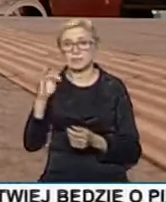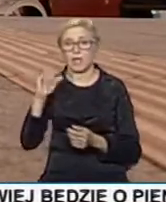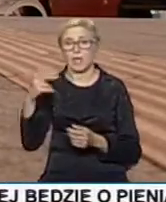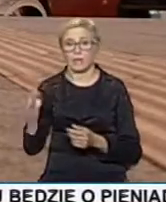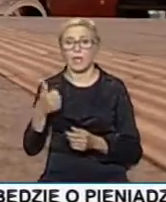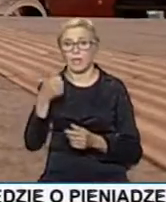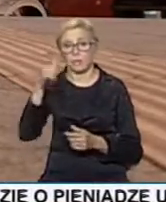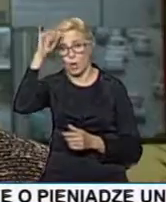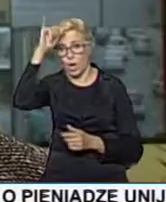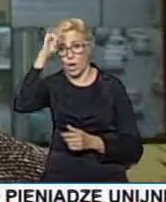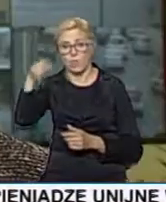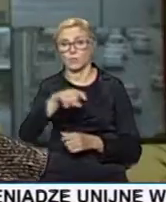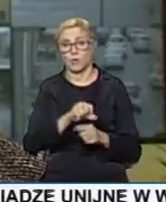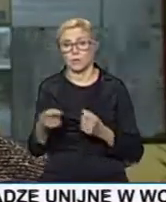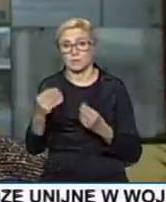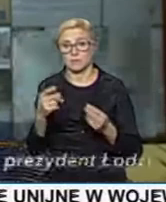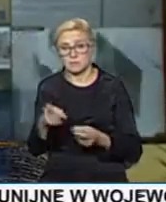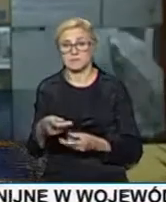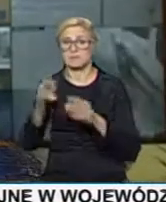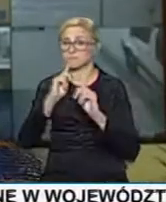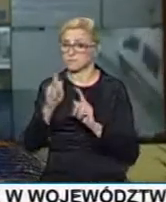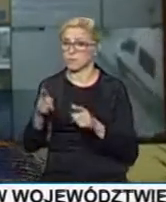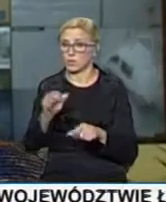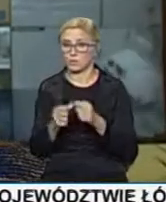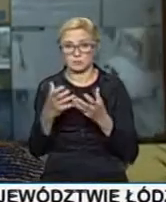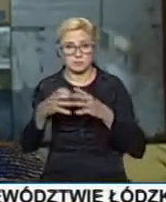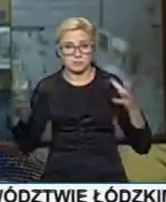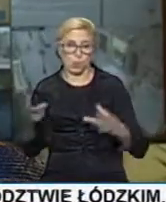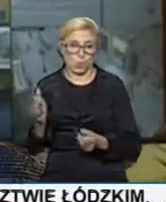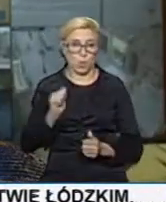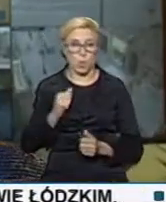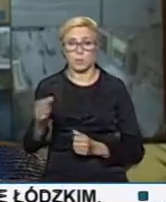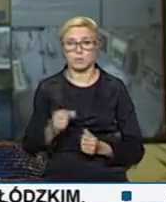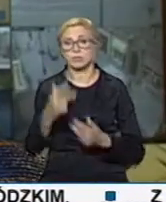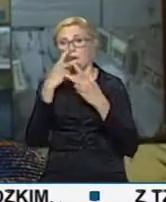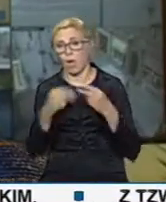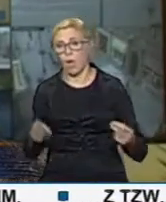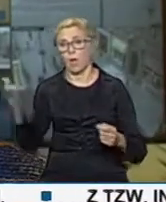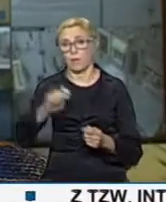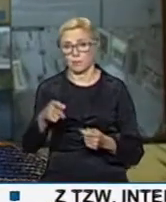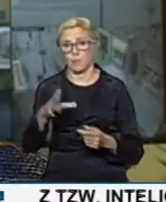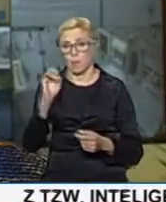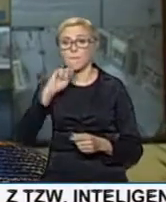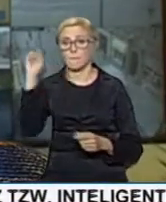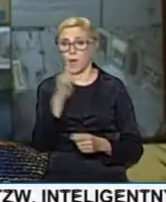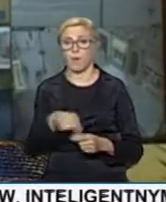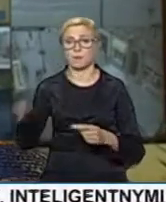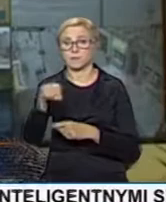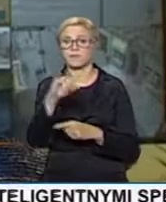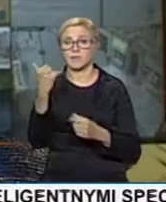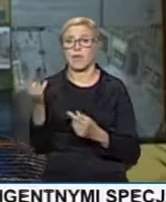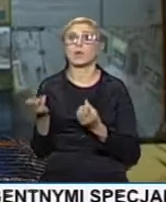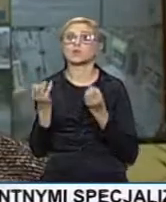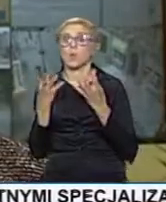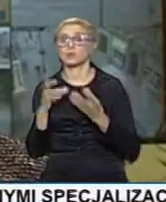jednorożców. National Geographic to jest przesłanka do zwiększenia ruchu turystycznego, odwiedzania, bo jednak podróżuje się tym śladem